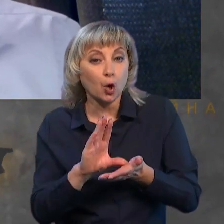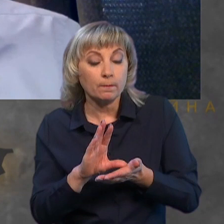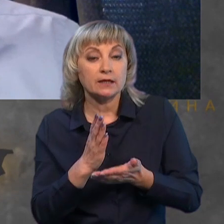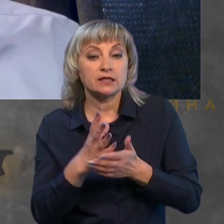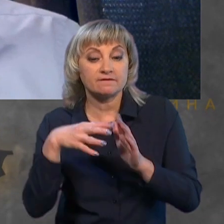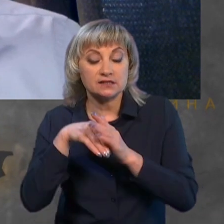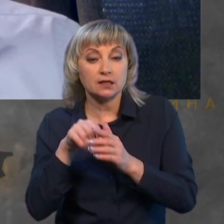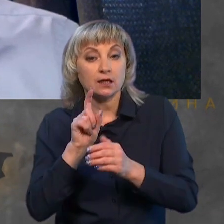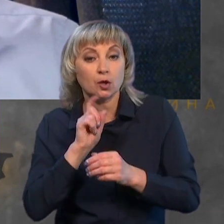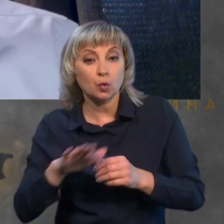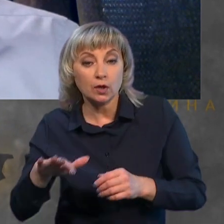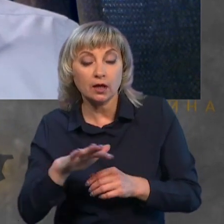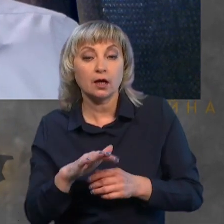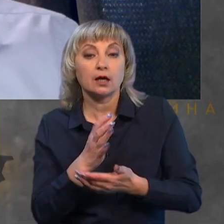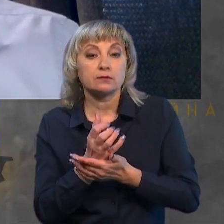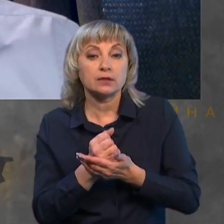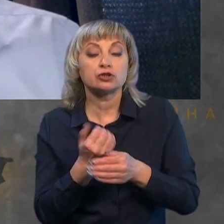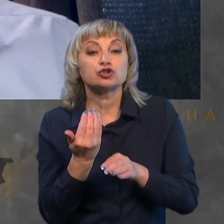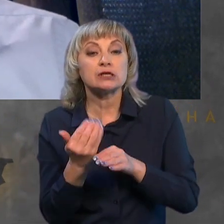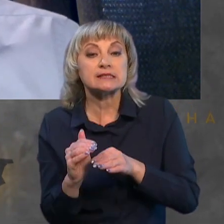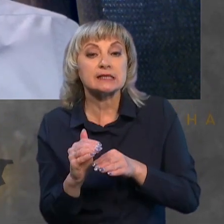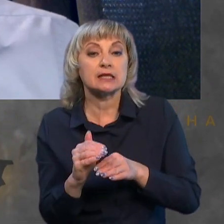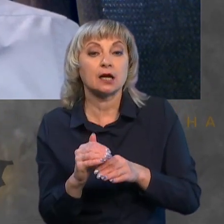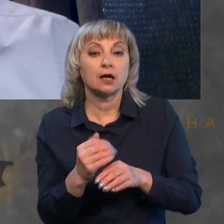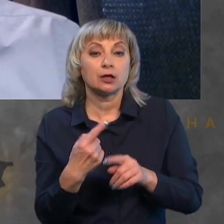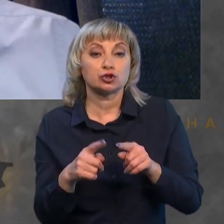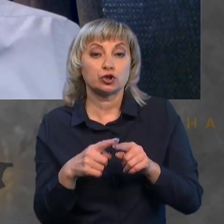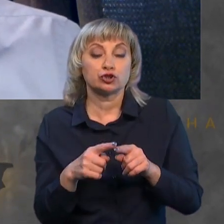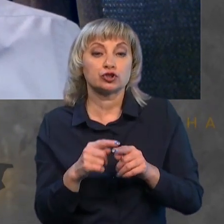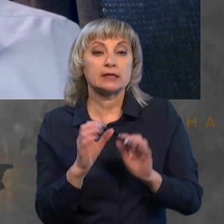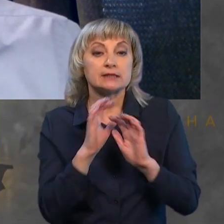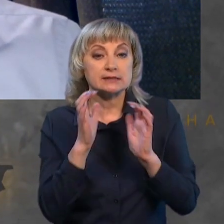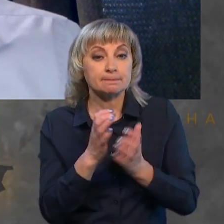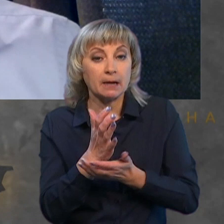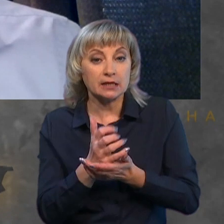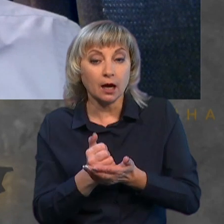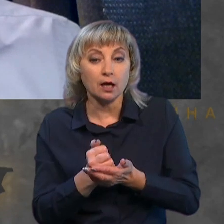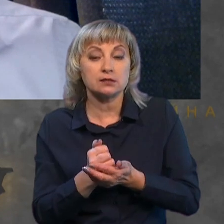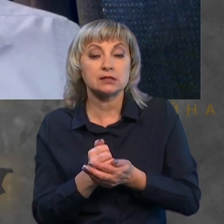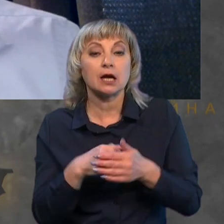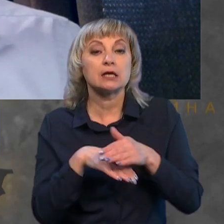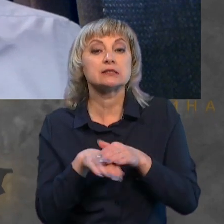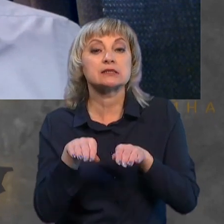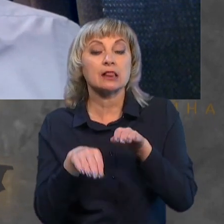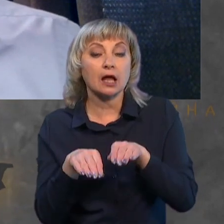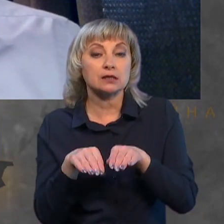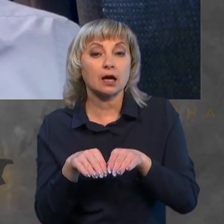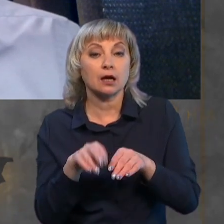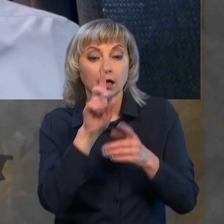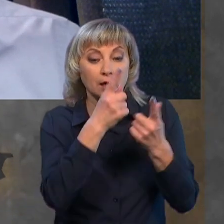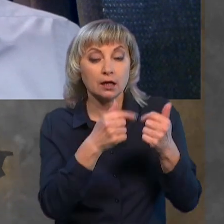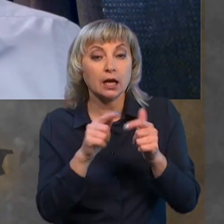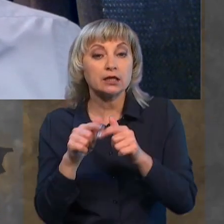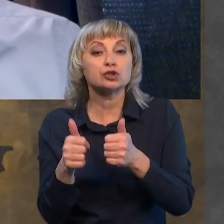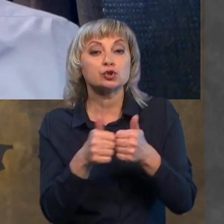всередині країни, тобто ті мінімальні резерви. Частина, скоріше за все, ймовірно, зберігається на складах тих же ж країн сусідніх,